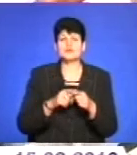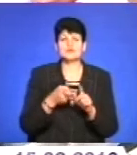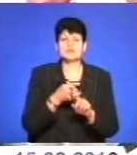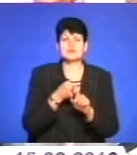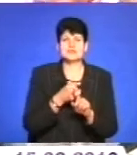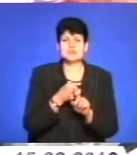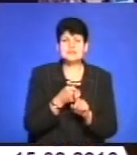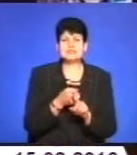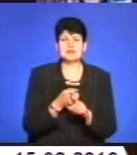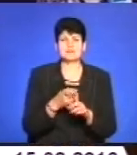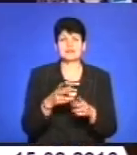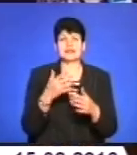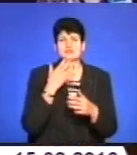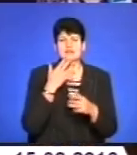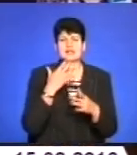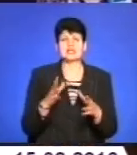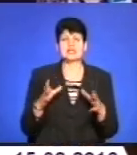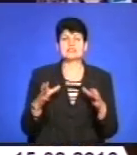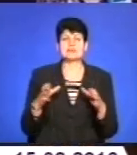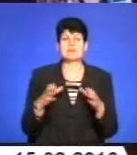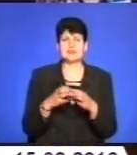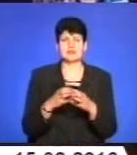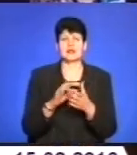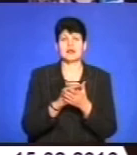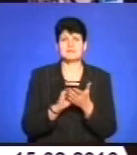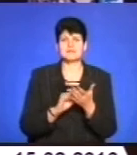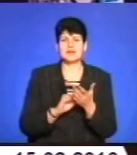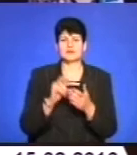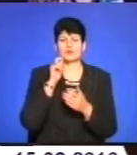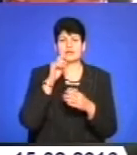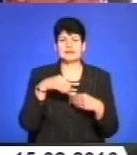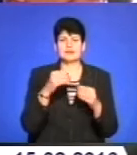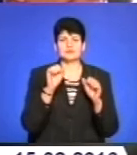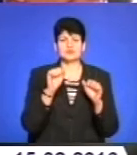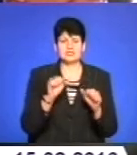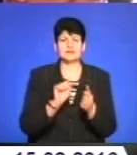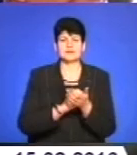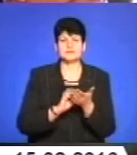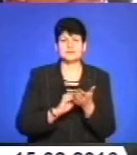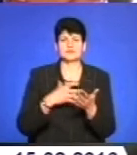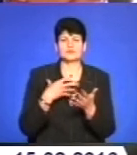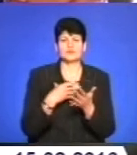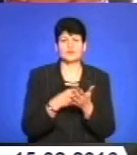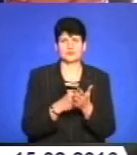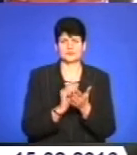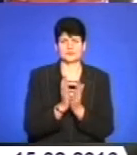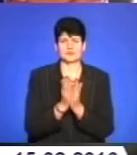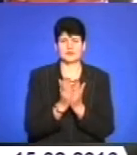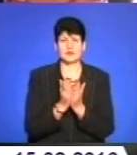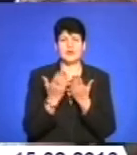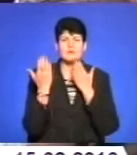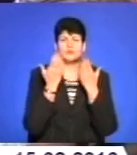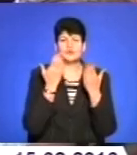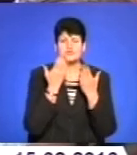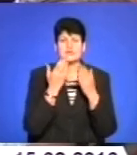літературне об'єднання при Національній спілці письменників України подарувало поетесі можливість видати свою збірку. Відтак прочитати «Оркестр